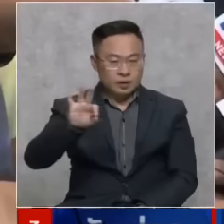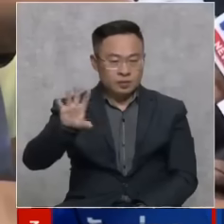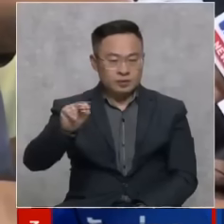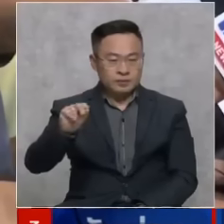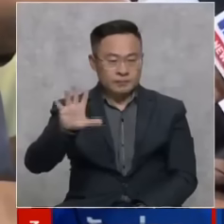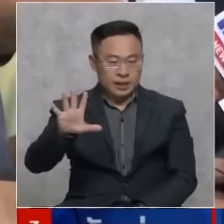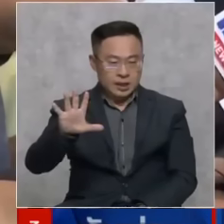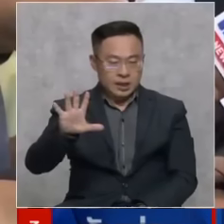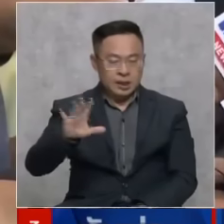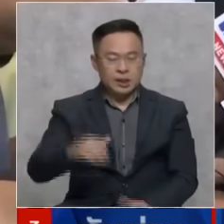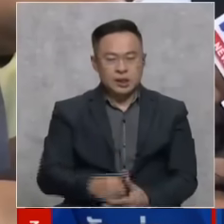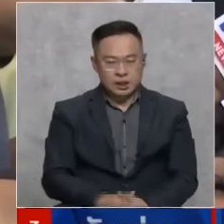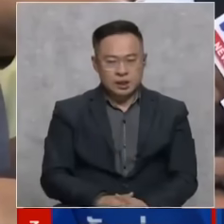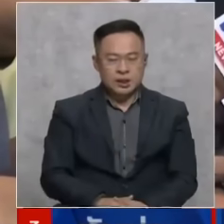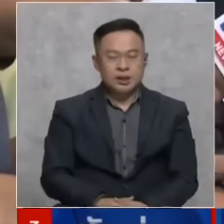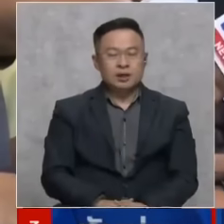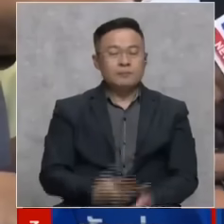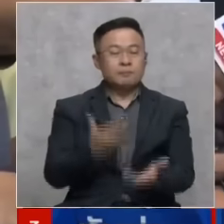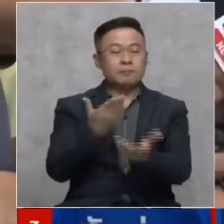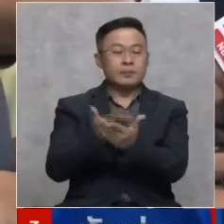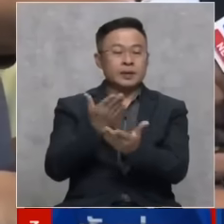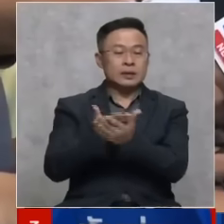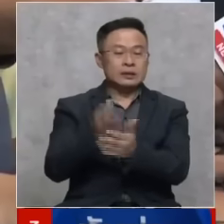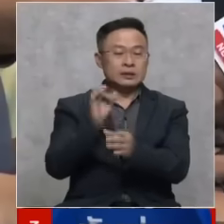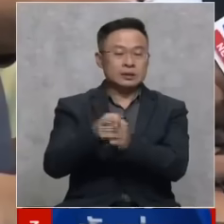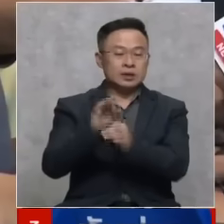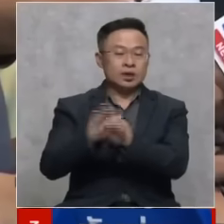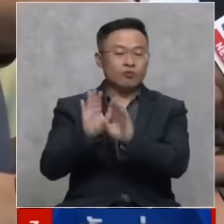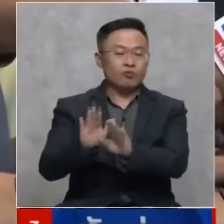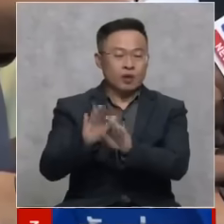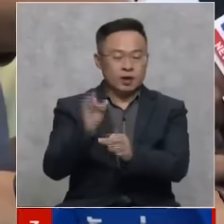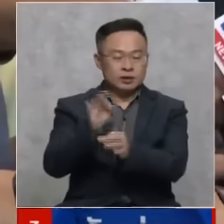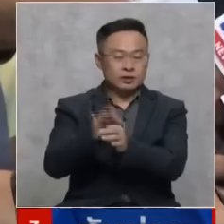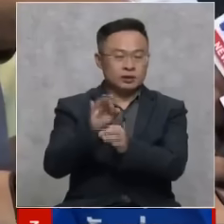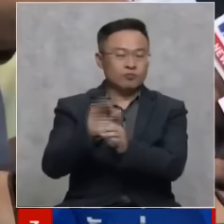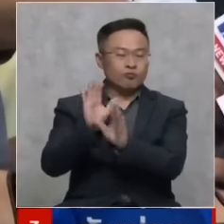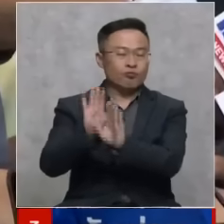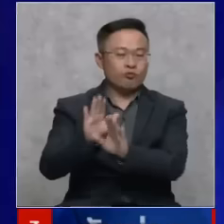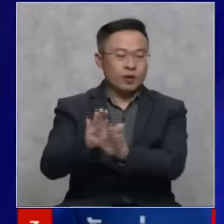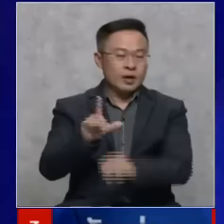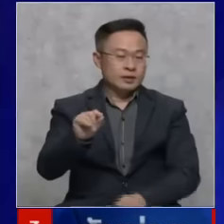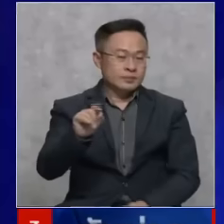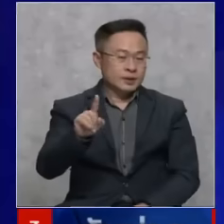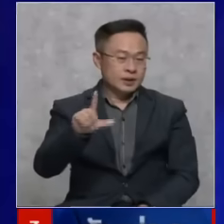133,769,935 บาทนะคะส่วนใหญ่ก็จะเป็นเงินฝากในบัญชีธนาคารค่ะ